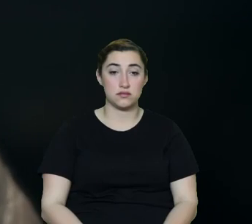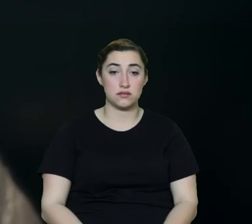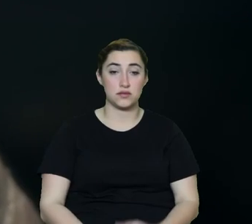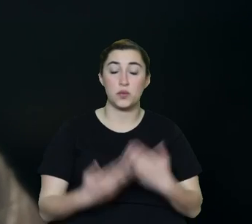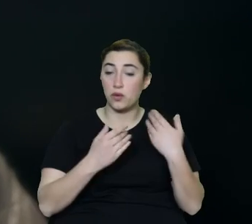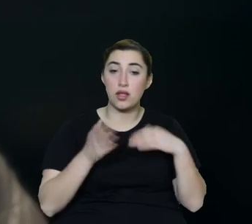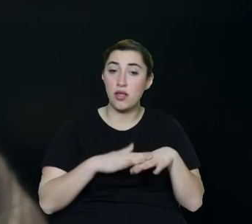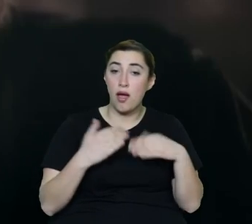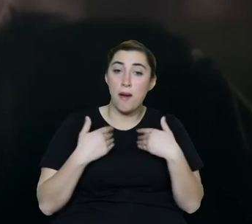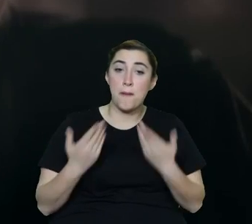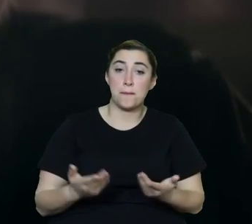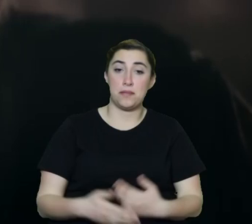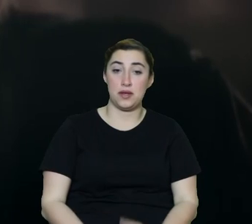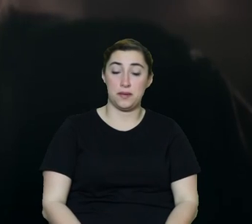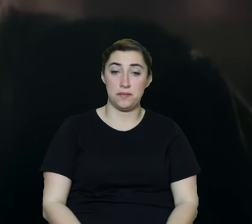Himmeti neyleyim hünkârım?